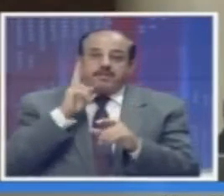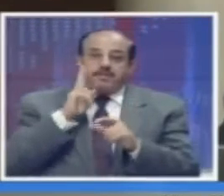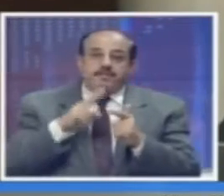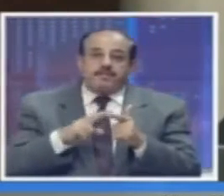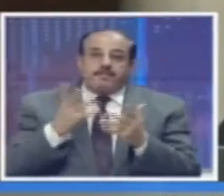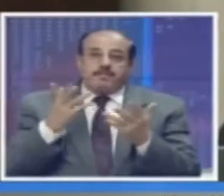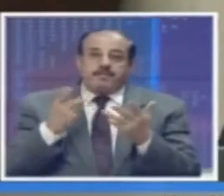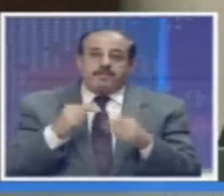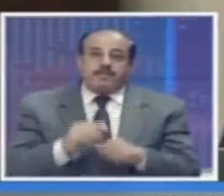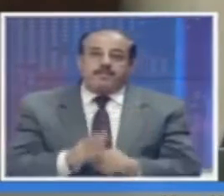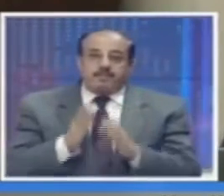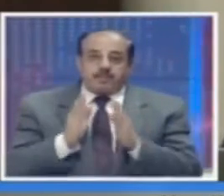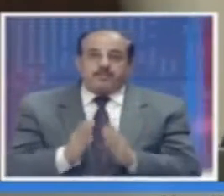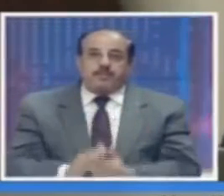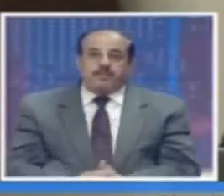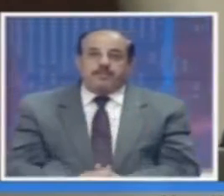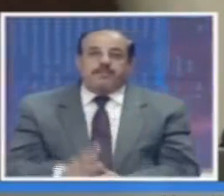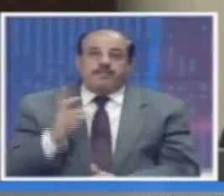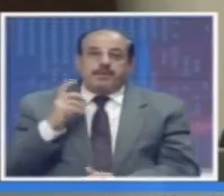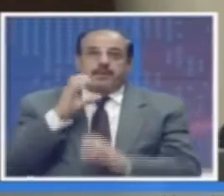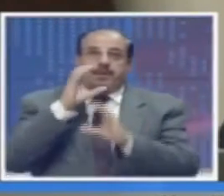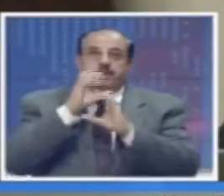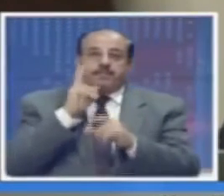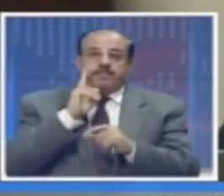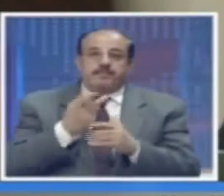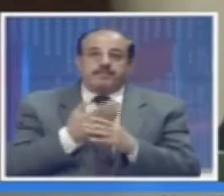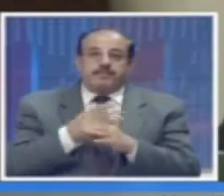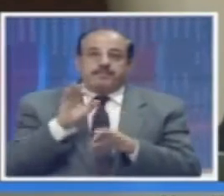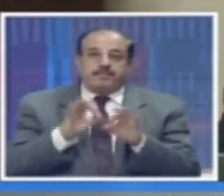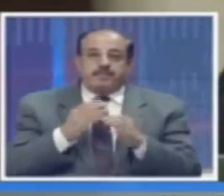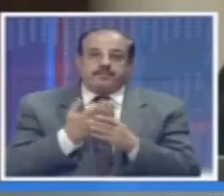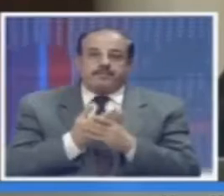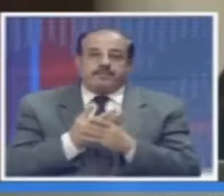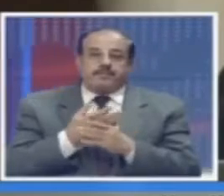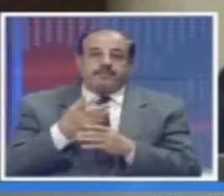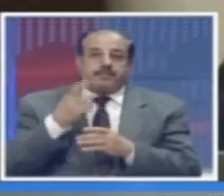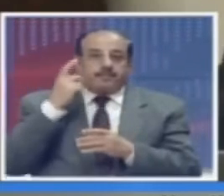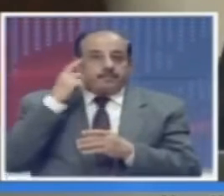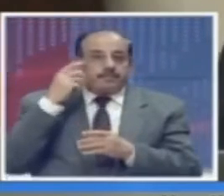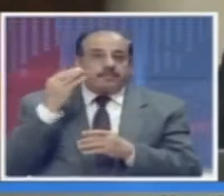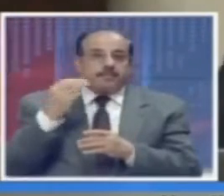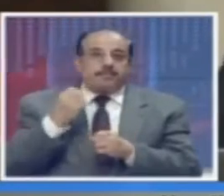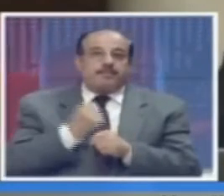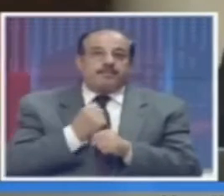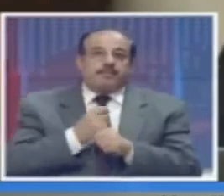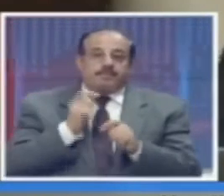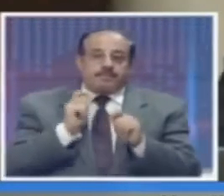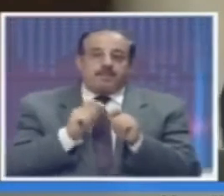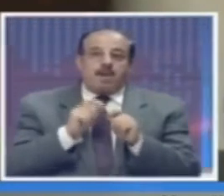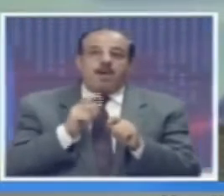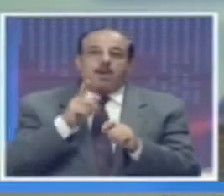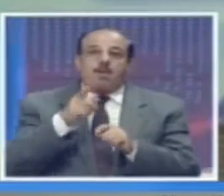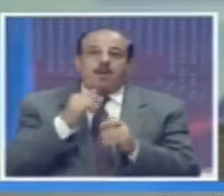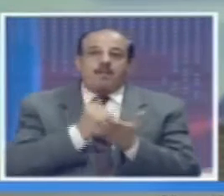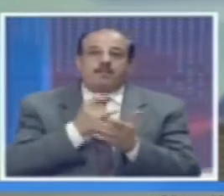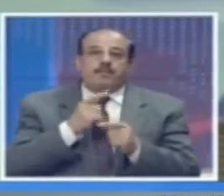الفلكي. دي يمكن شباب الفلكيين عندنا من مهندسيين وفلكيين بيقوموا بأعمال الصيانة كاملة